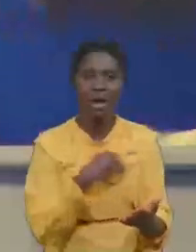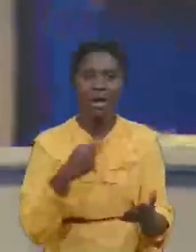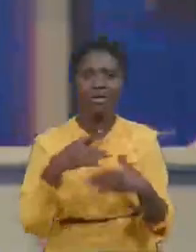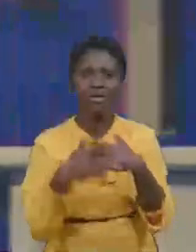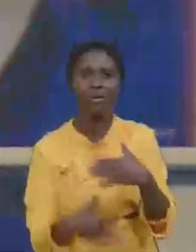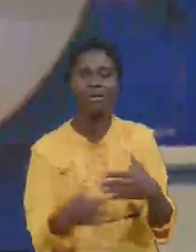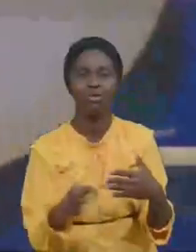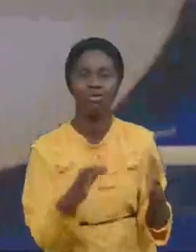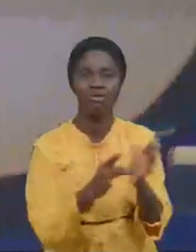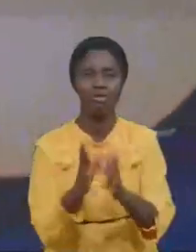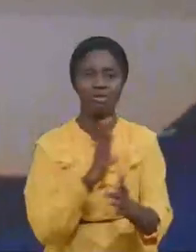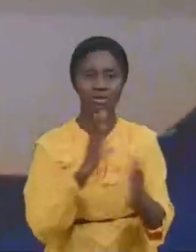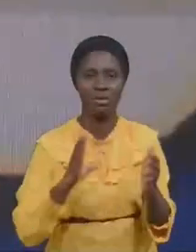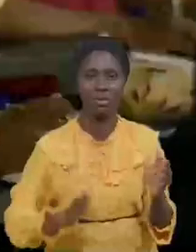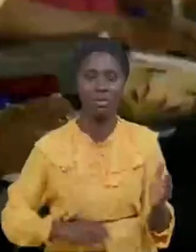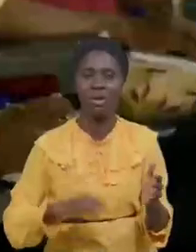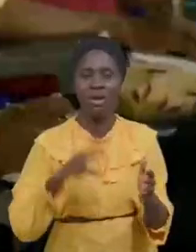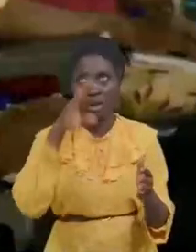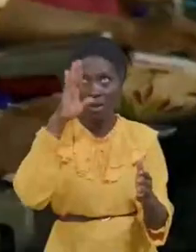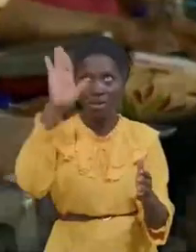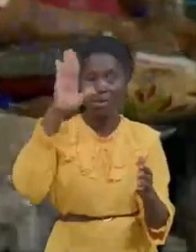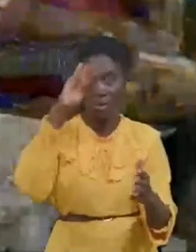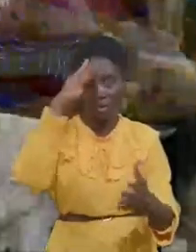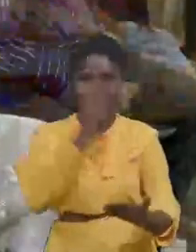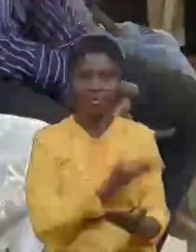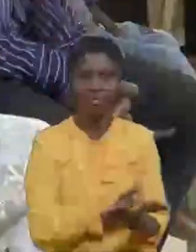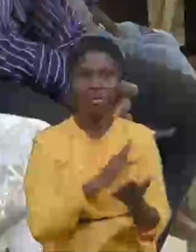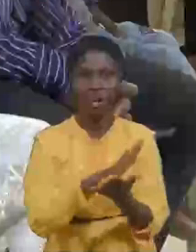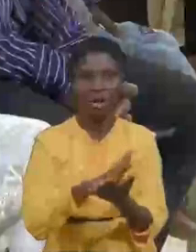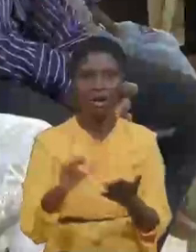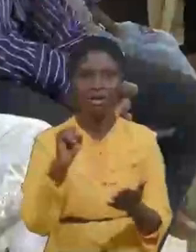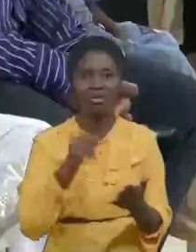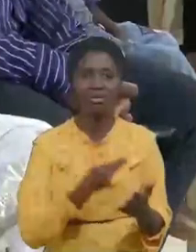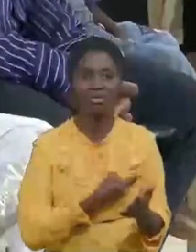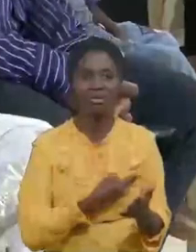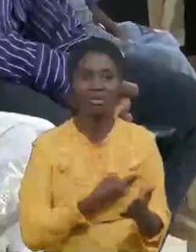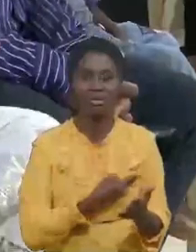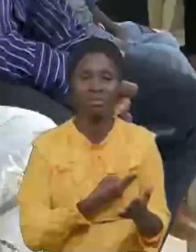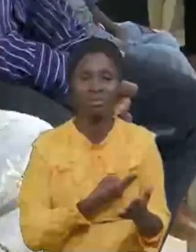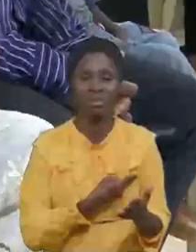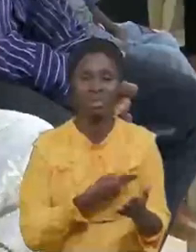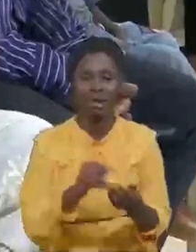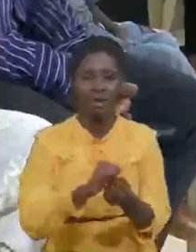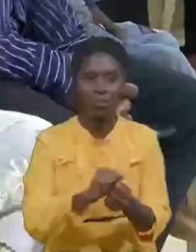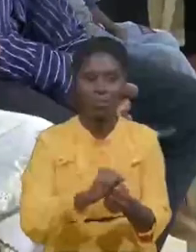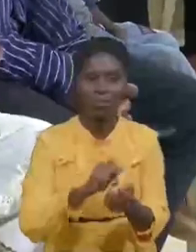son Fils, nous purifie, nous lave,